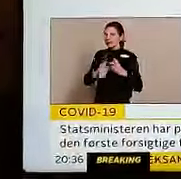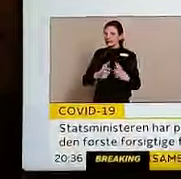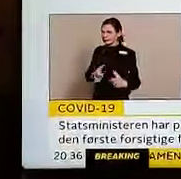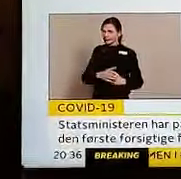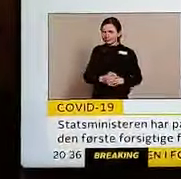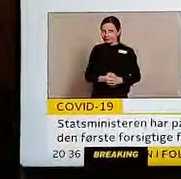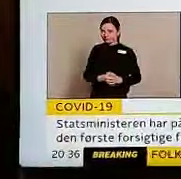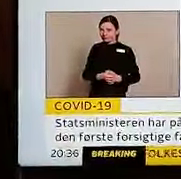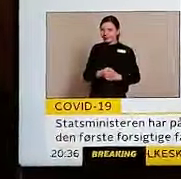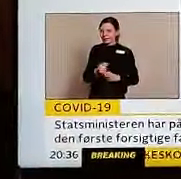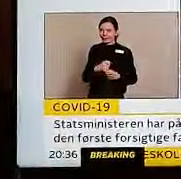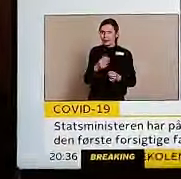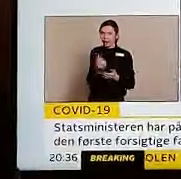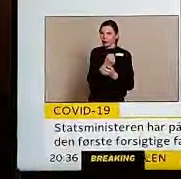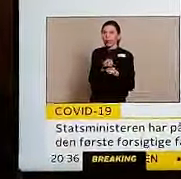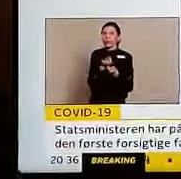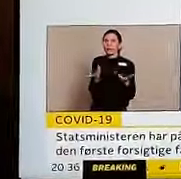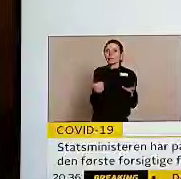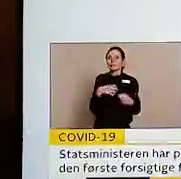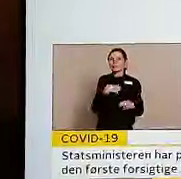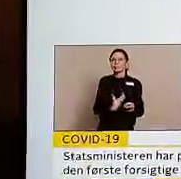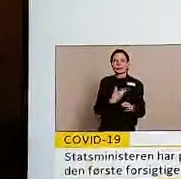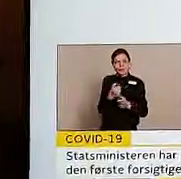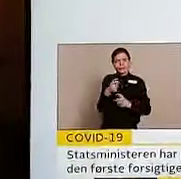الفيروس بعده مهدد كل إنسان